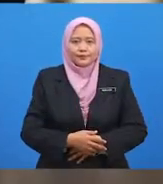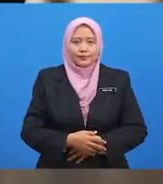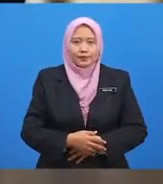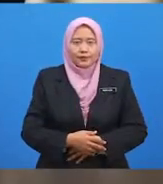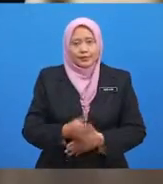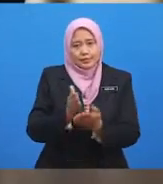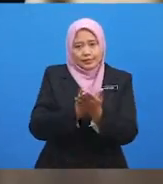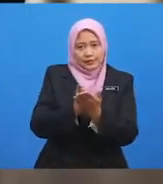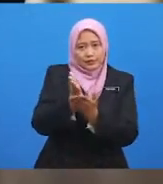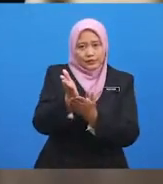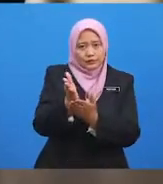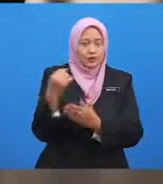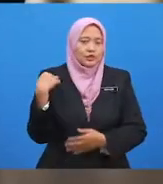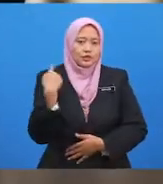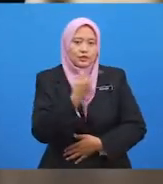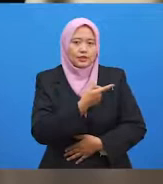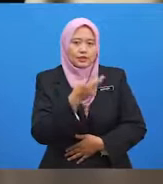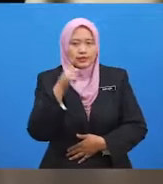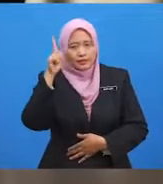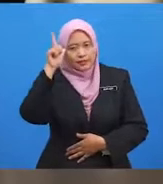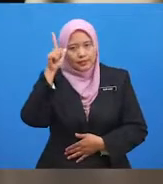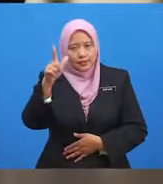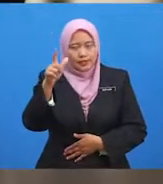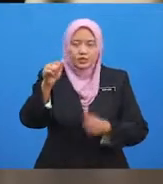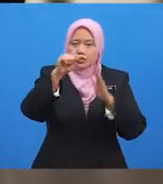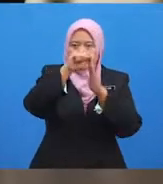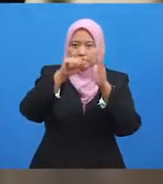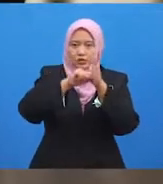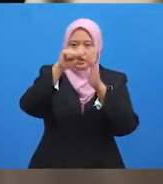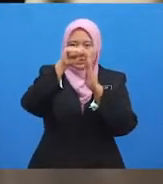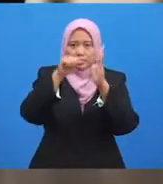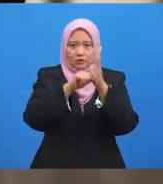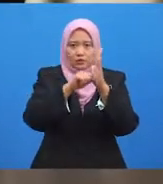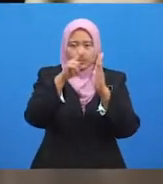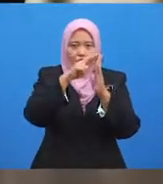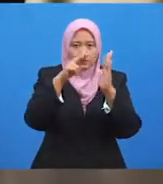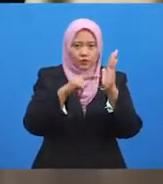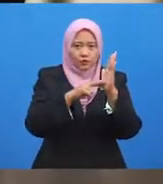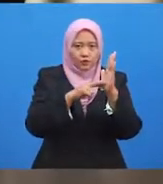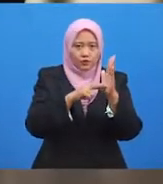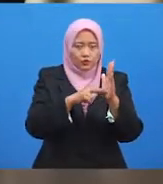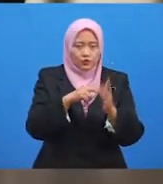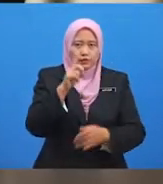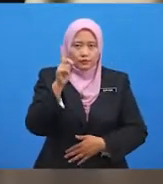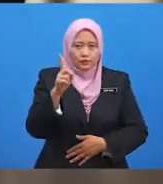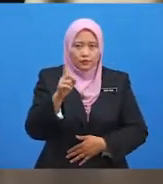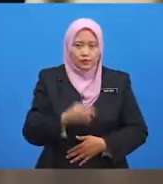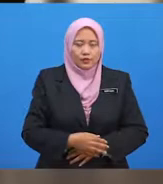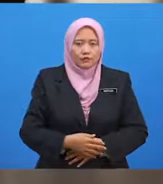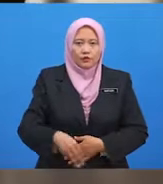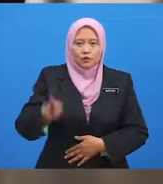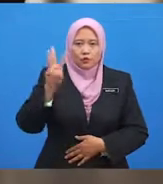seterusnya kita lihat syarat-syarat bagi rukun wakaf yang pertama ia itu